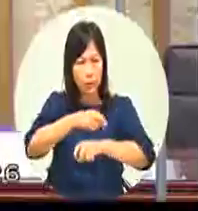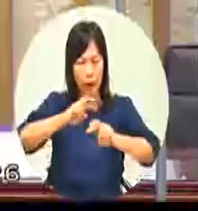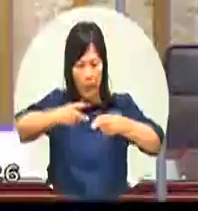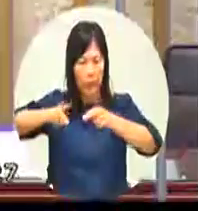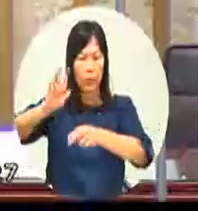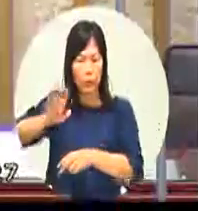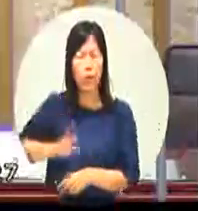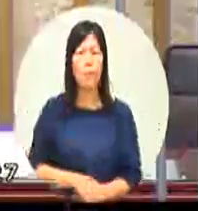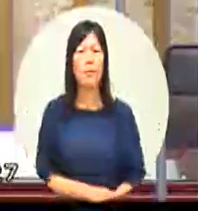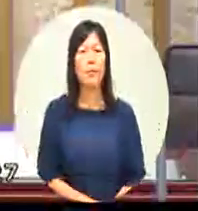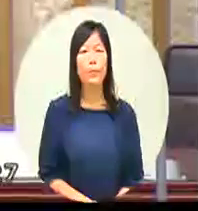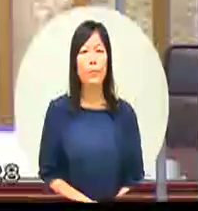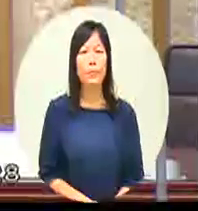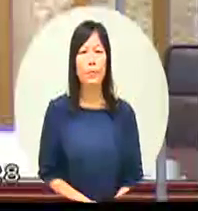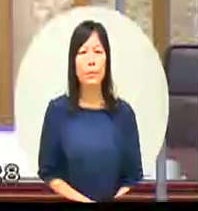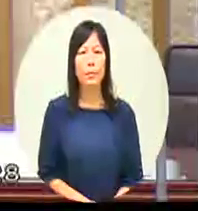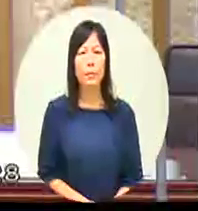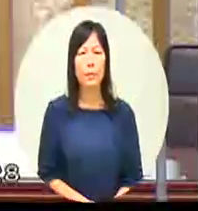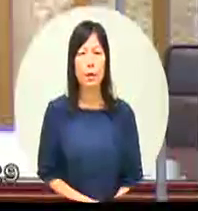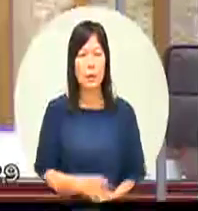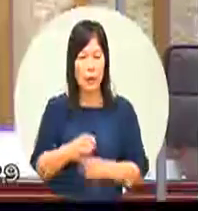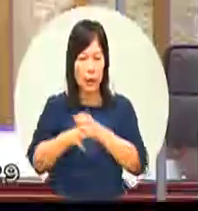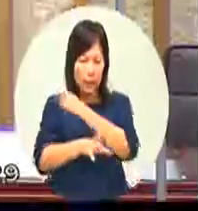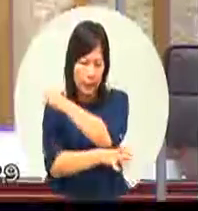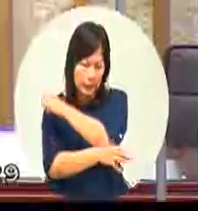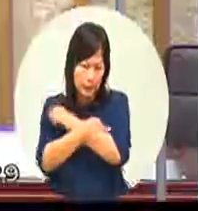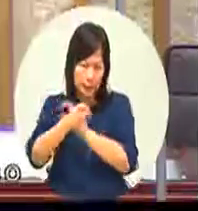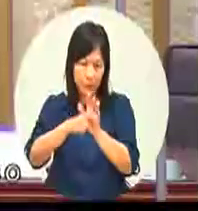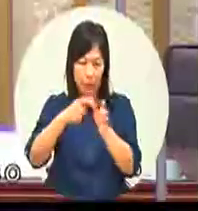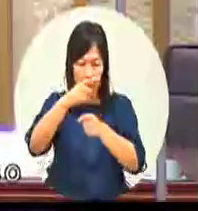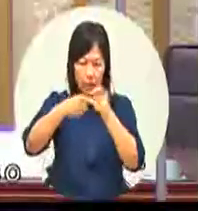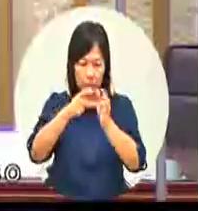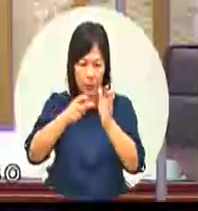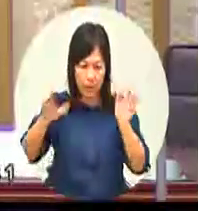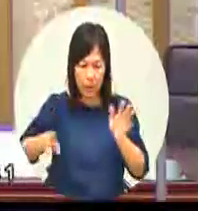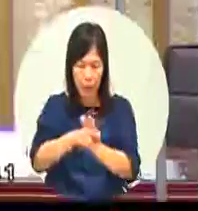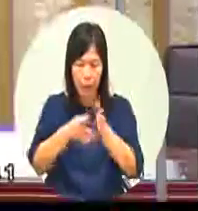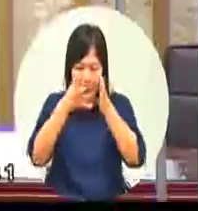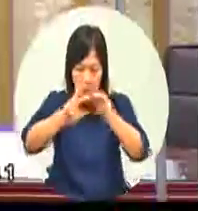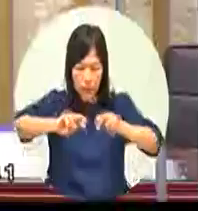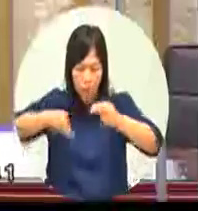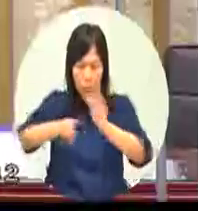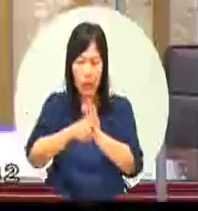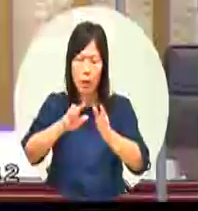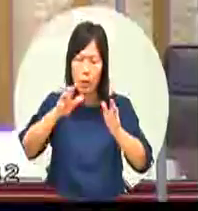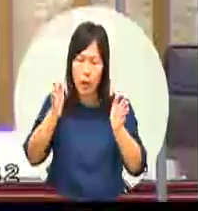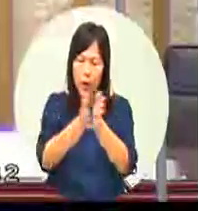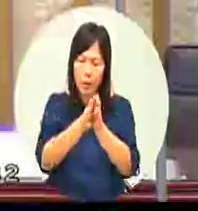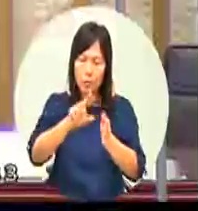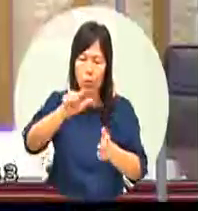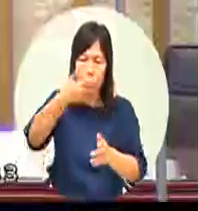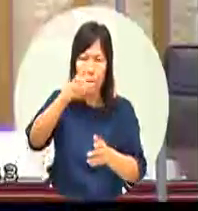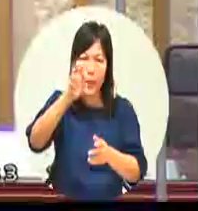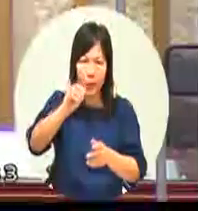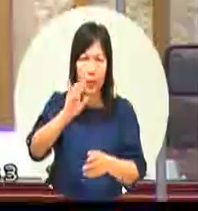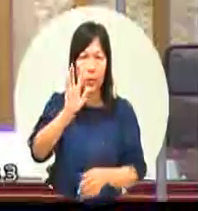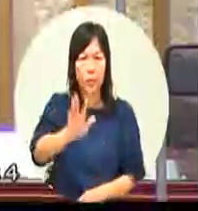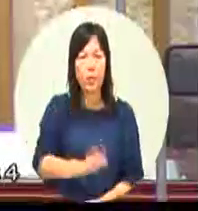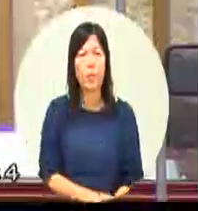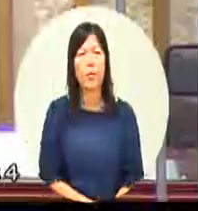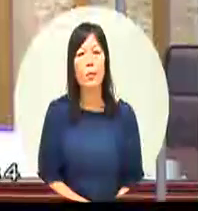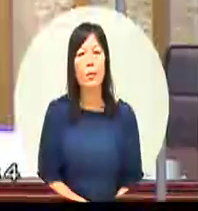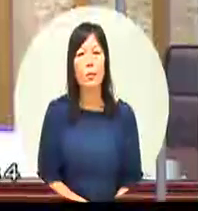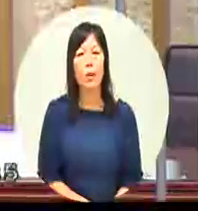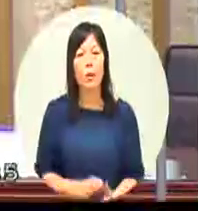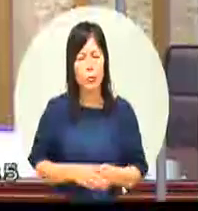修正啦吼。啊，因为基金内底一年变会当做这修缮的费用，敢那600万的额度尔，所以阮是无法